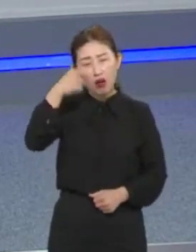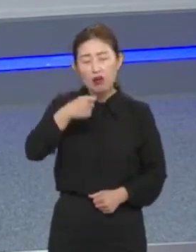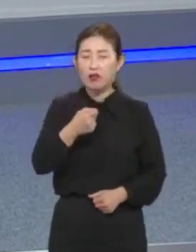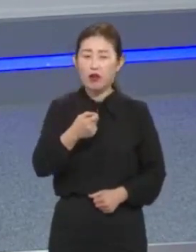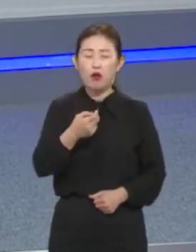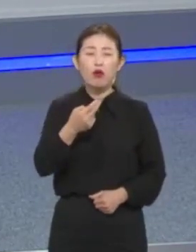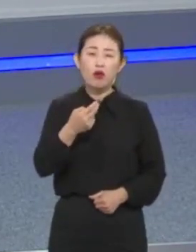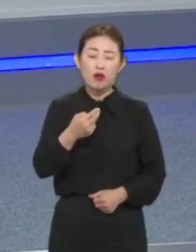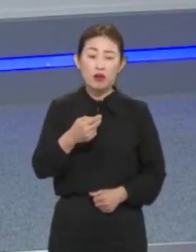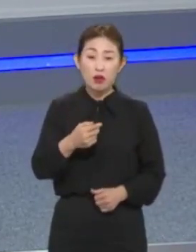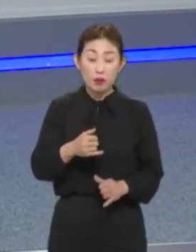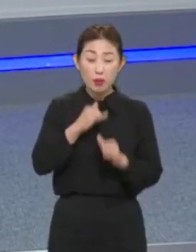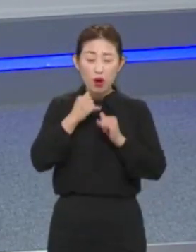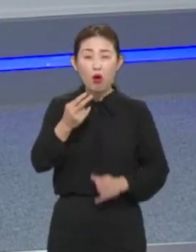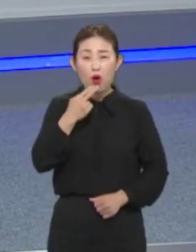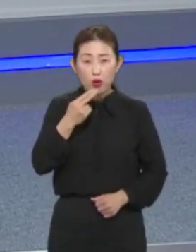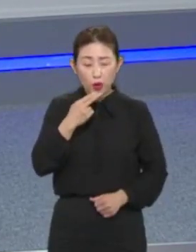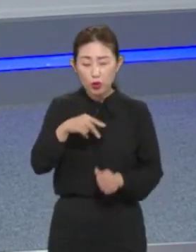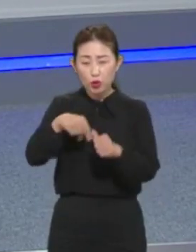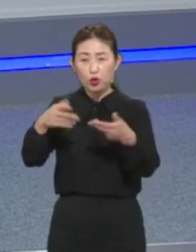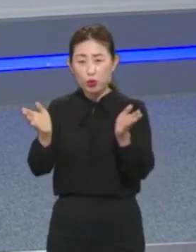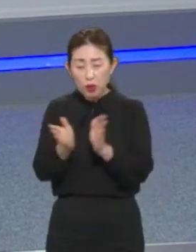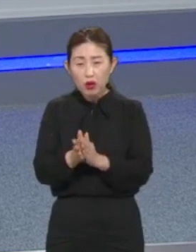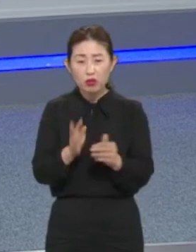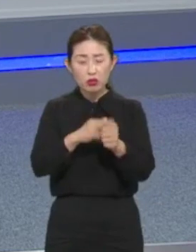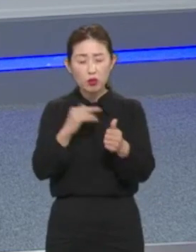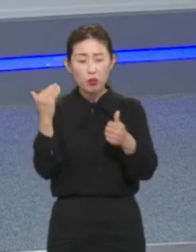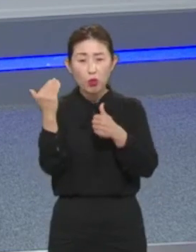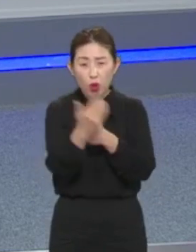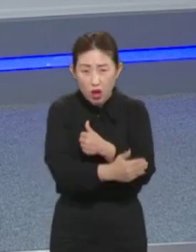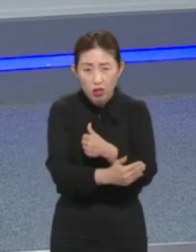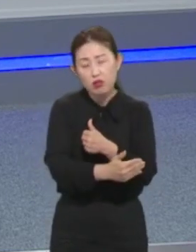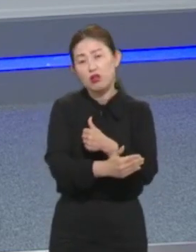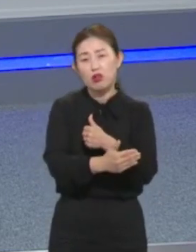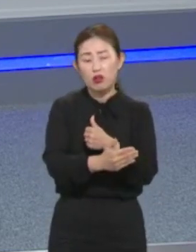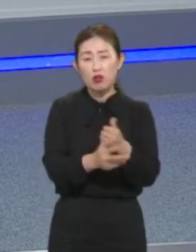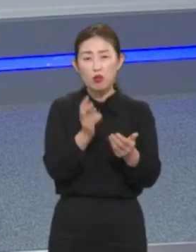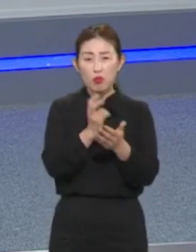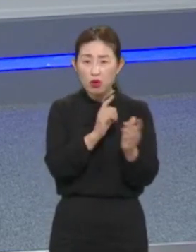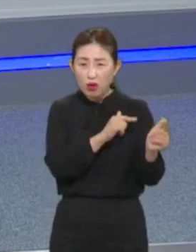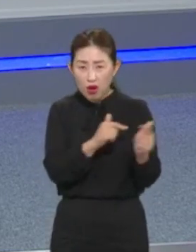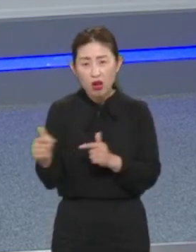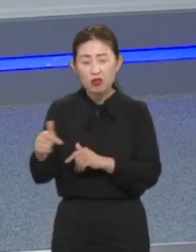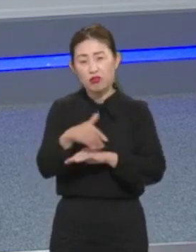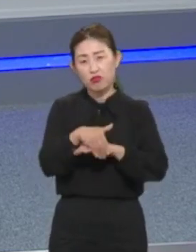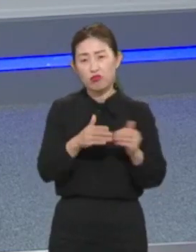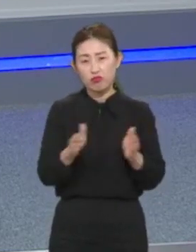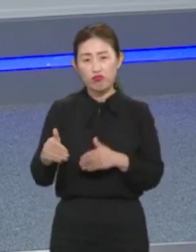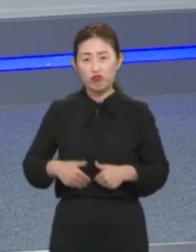않도록 교육당국이 교권 침해를 줄일 수 있는 실질적인 대책을 고민해야 한다는 지적입니다.